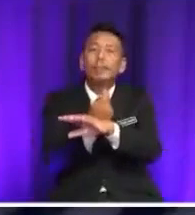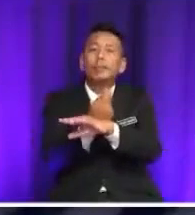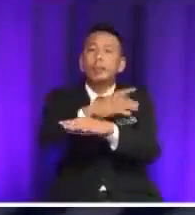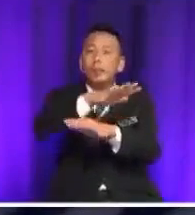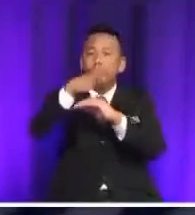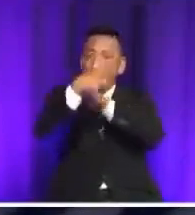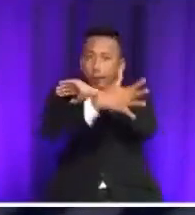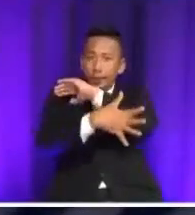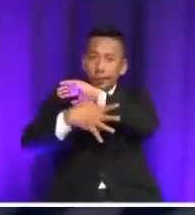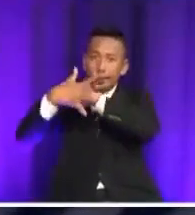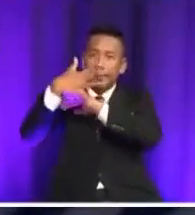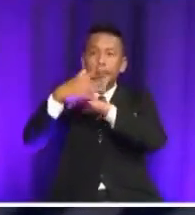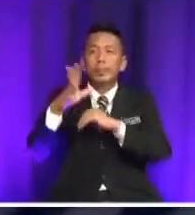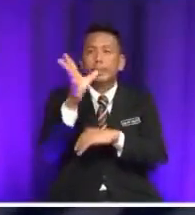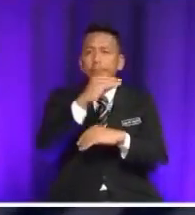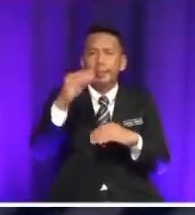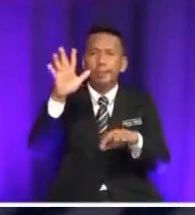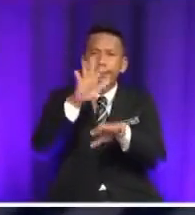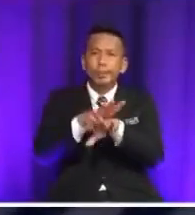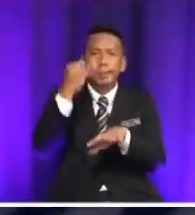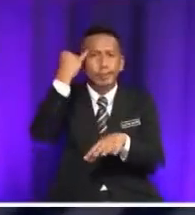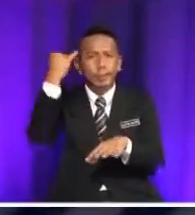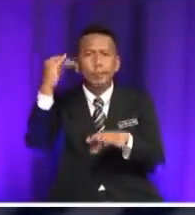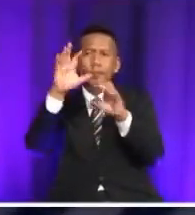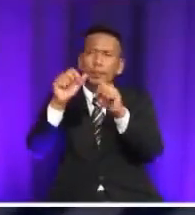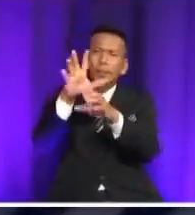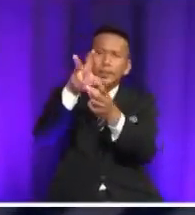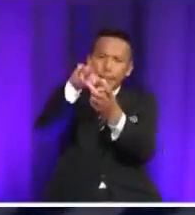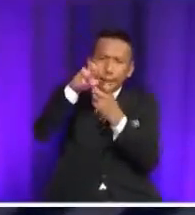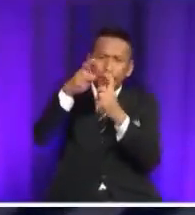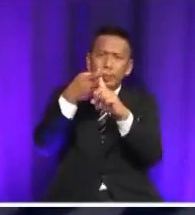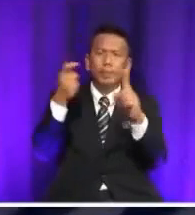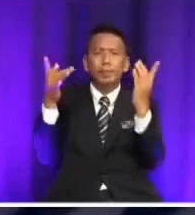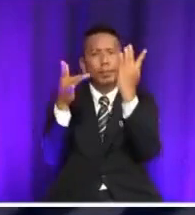dan banyak ide-ide yang terdapat di internet